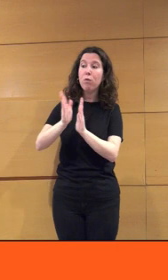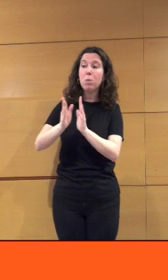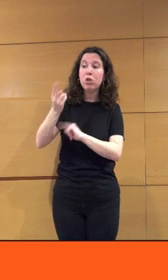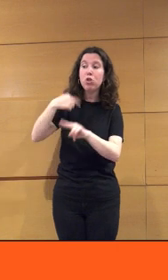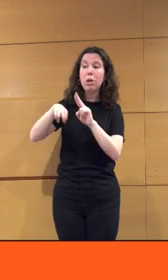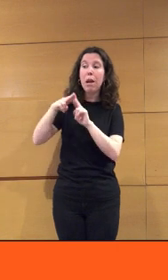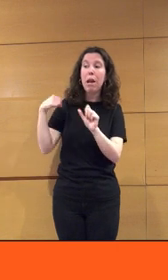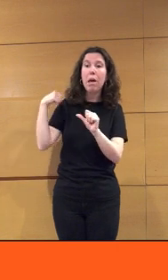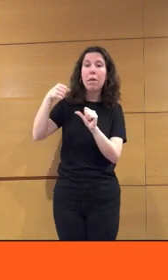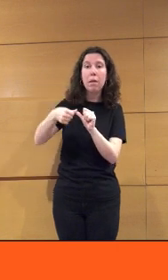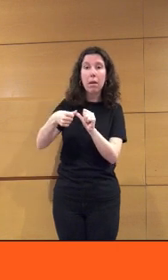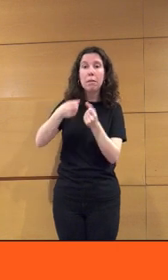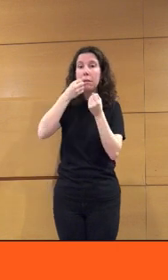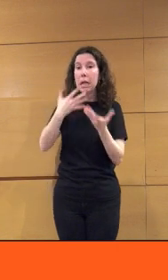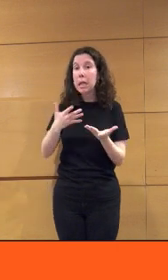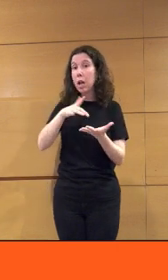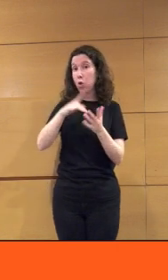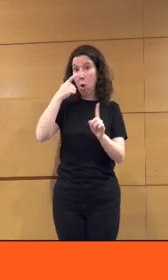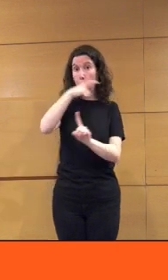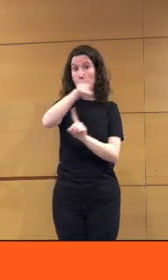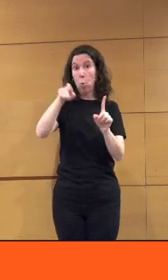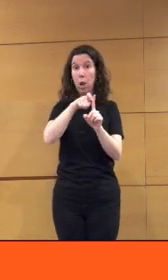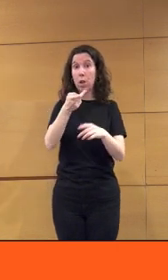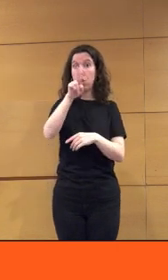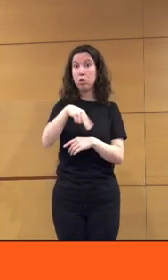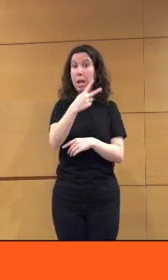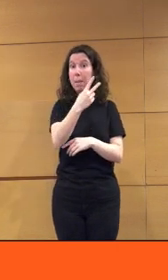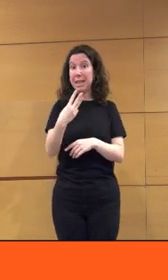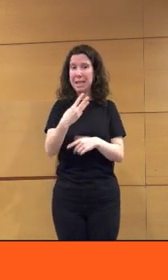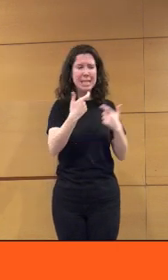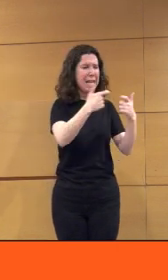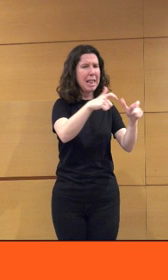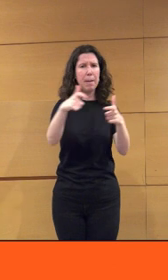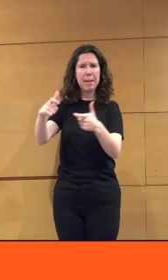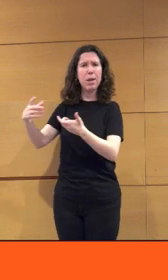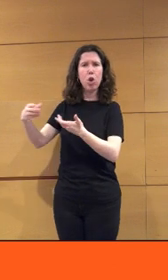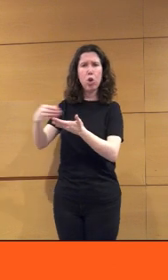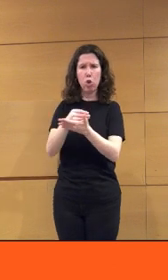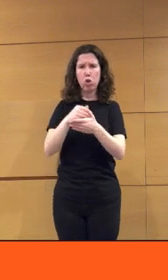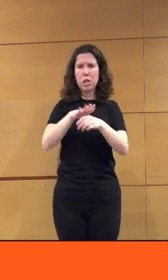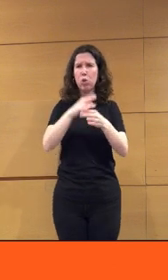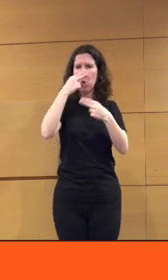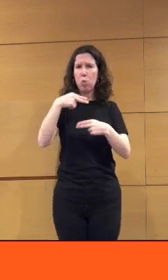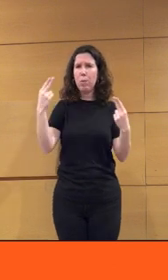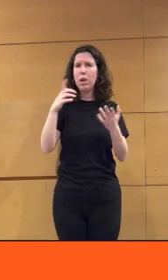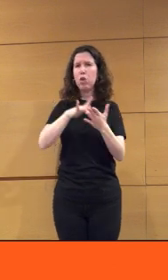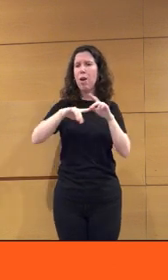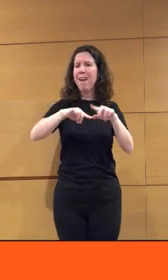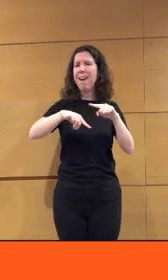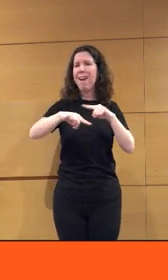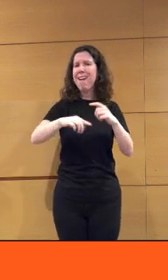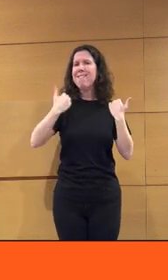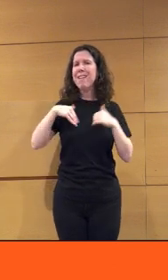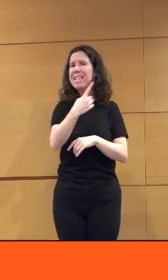l'any 2023, entre els departaments, tots els departaments i sector públic, s'han fet 100 jornades de